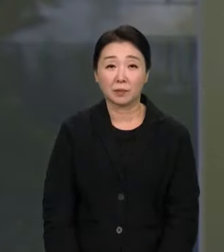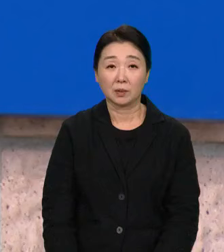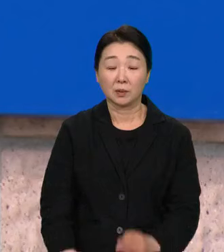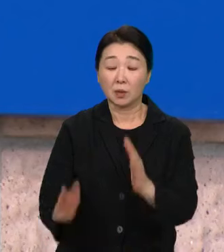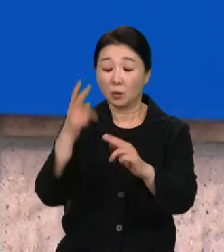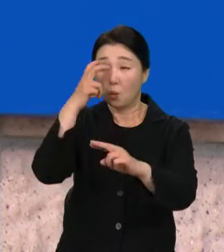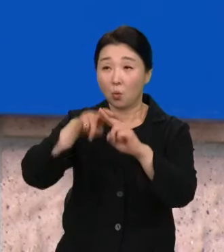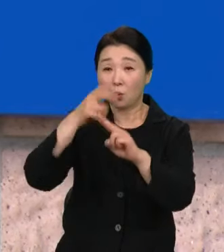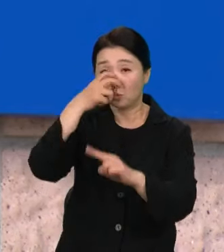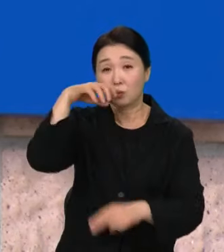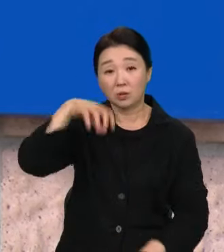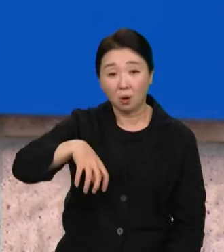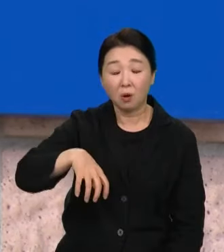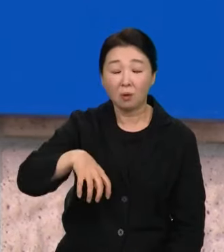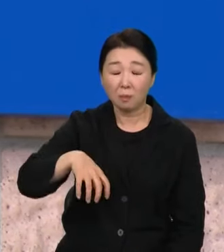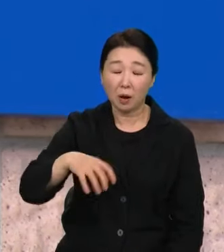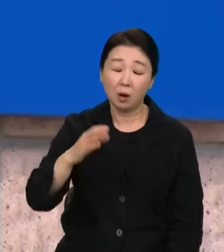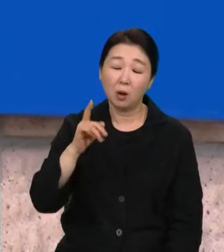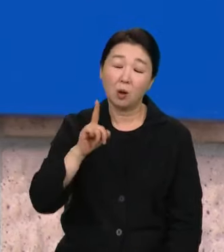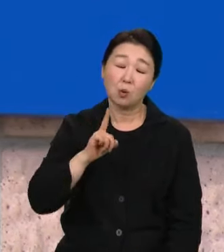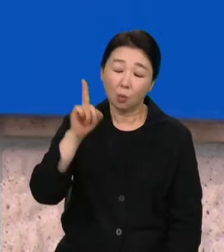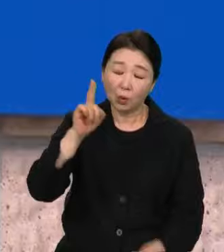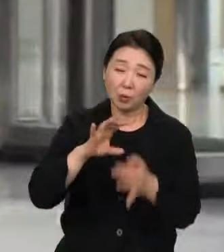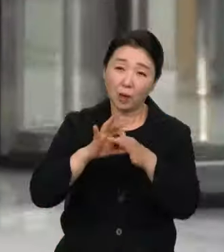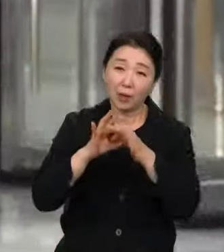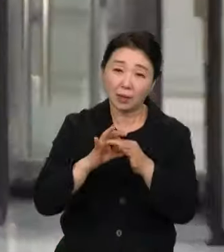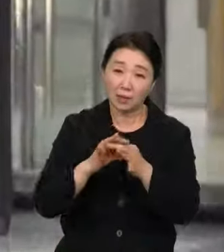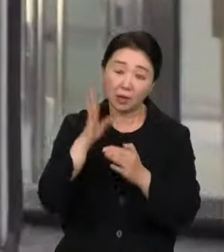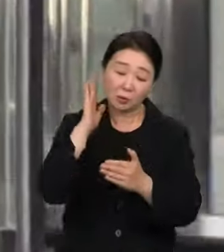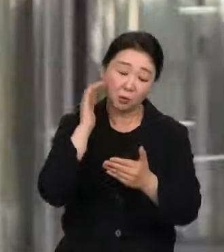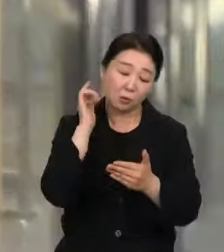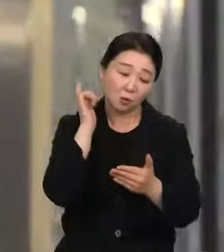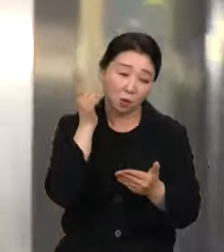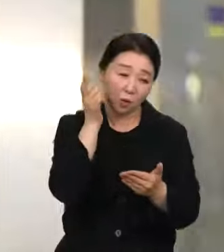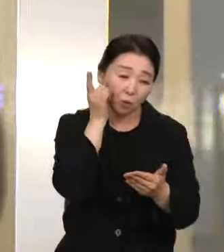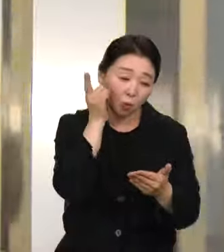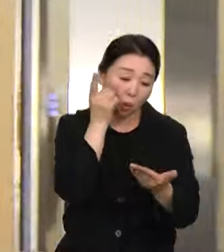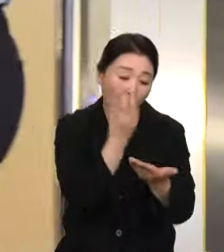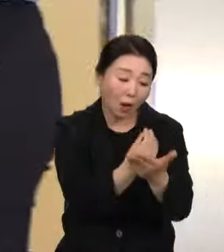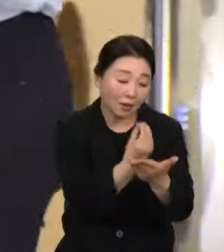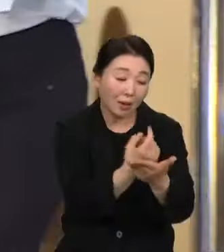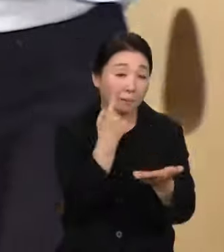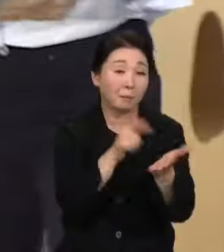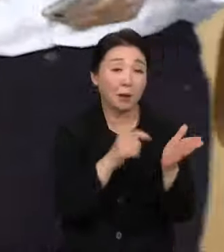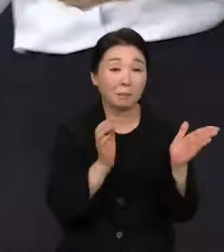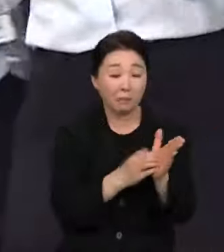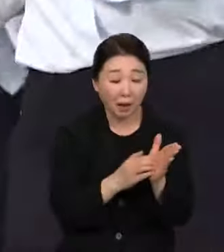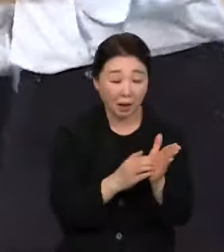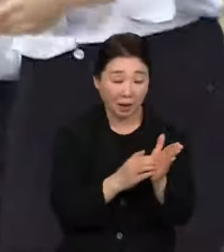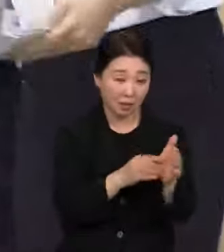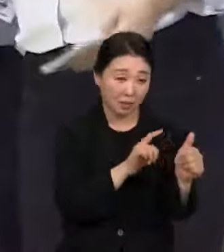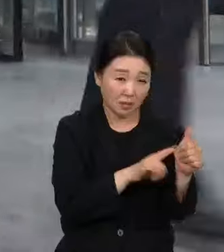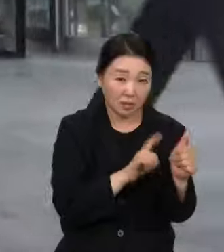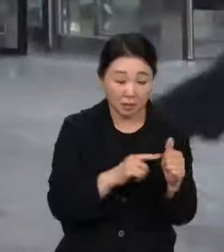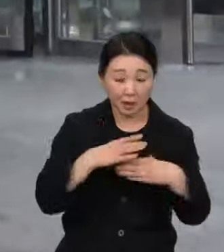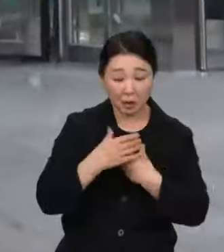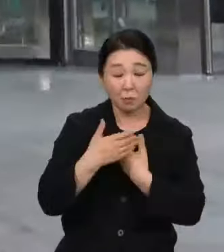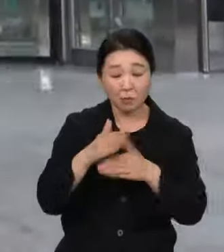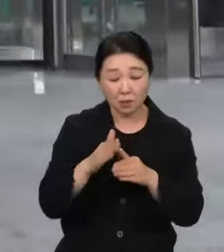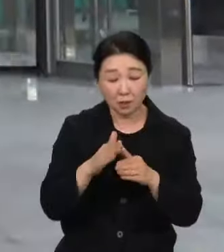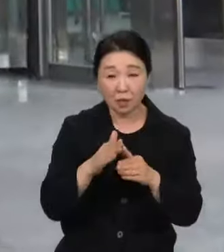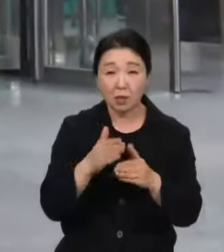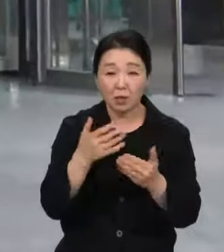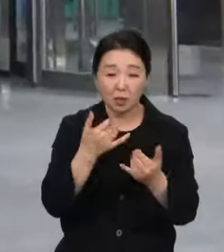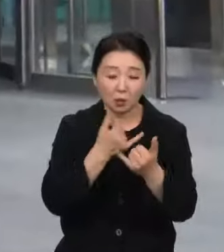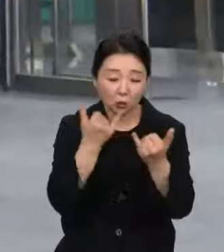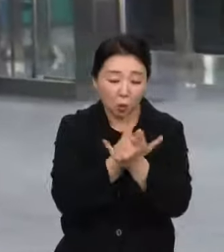휴대전화에서 VIP 경로 관련 통화 녹취를 찾아낸 가운데 김 사령관의 휴대전화에서 안보실과 국방부의 통화 녹취 등 결정적 증거물이